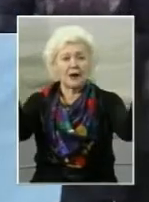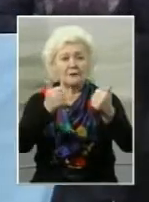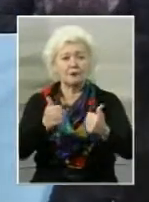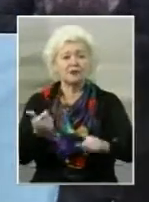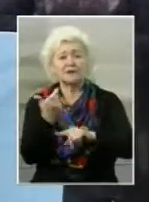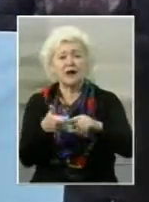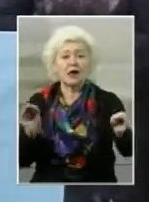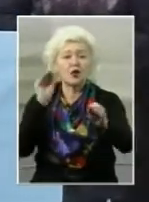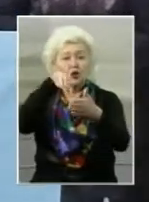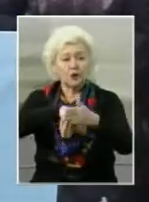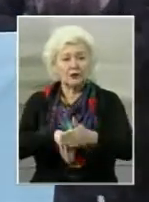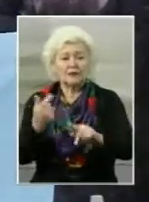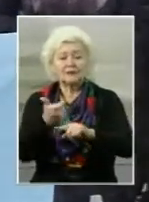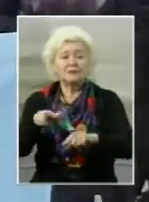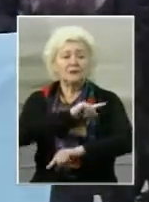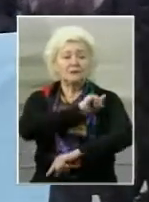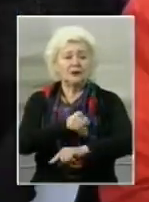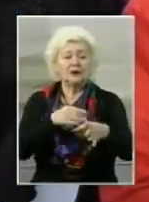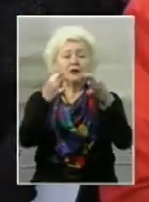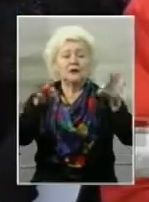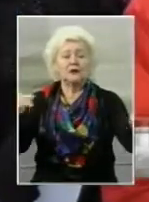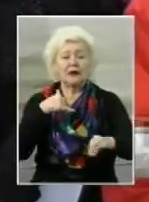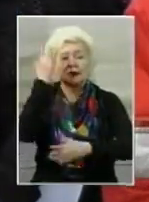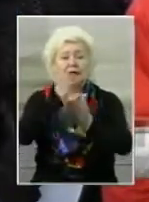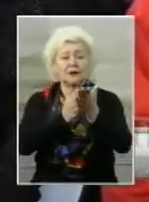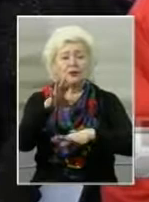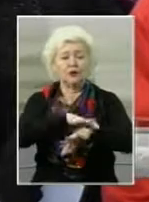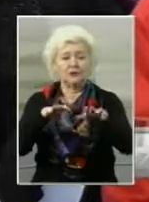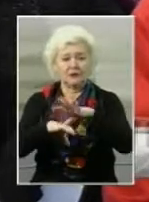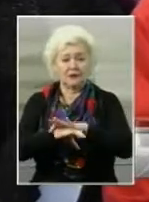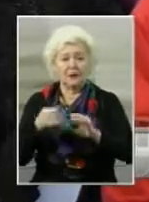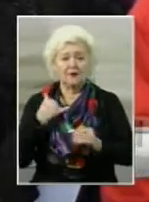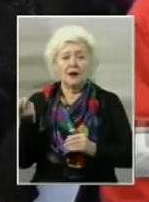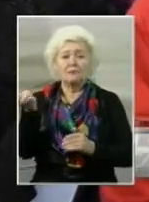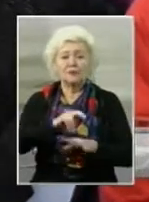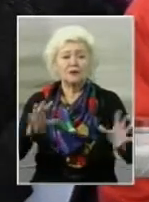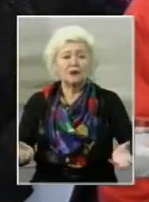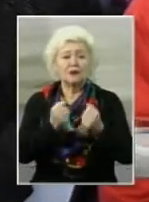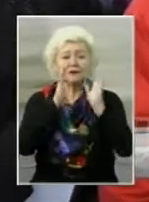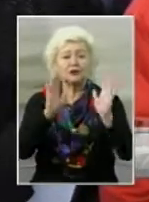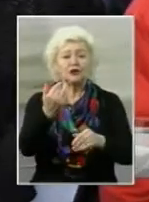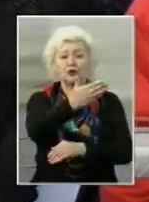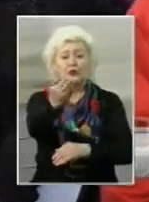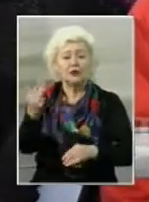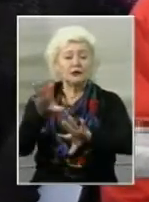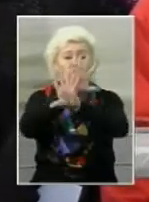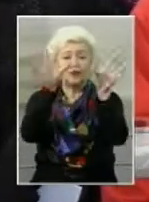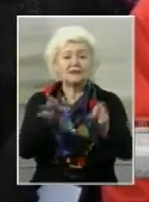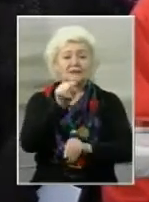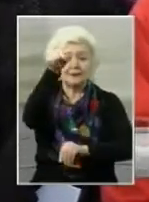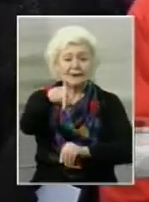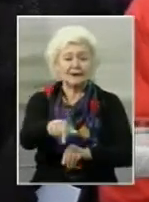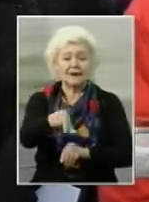максимальних зусиль, щоб звільнити наших політв'язнів. Прийшли підтримати його, підтримати не тільки його, і підтримати тих людей, які...